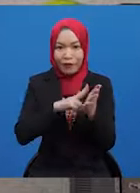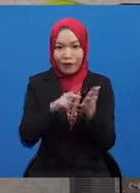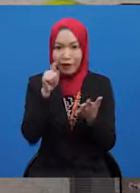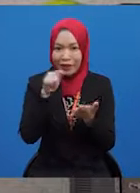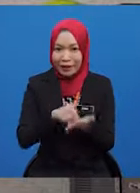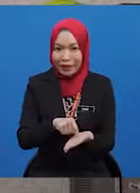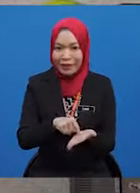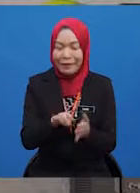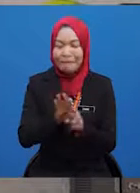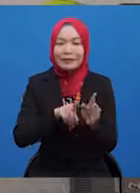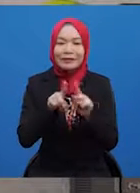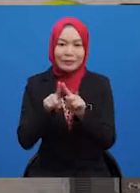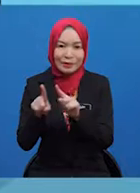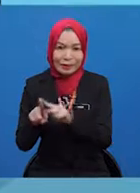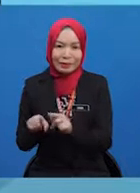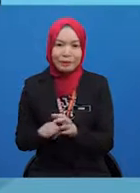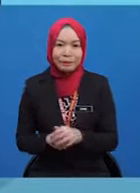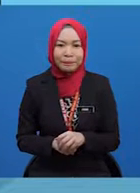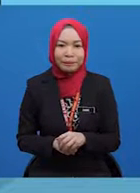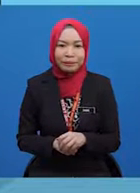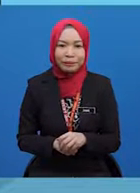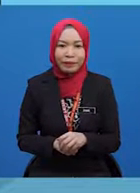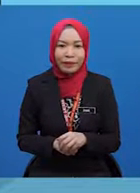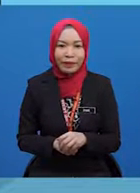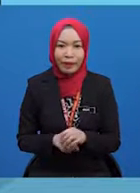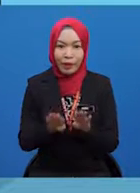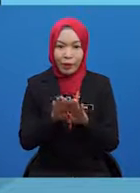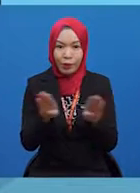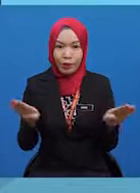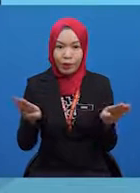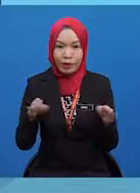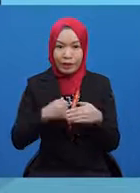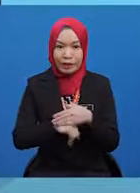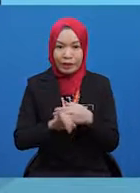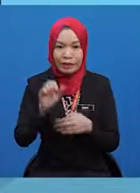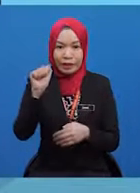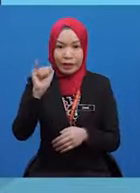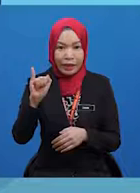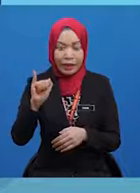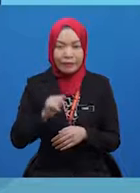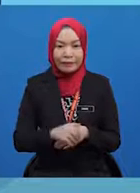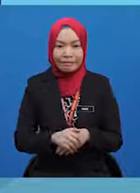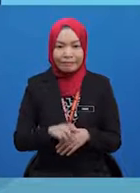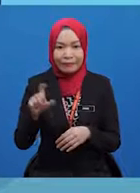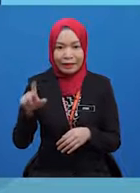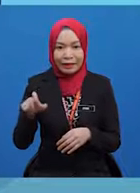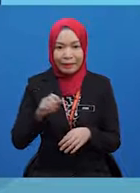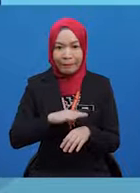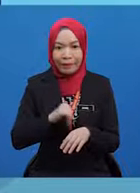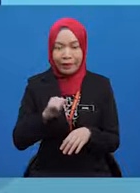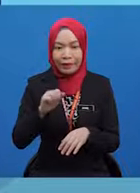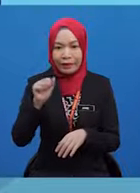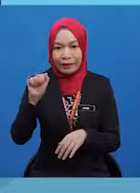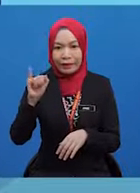tutorial ini bersama-sama. Buka perisian Adobe Illustrator. Klik pada ikon